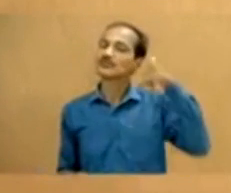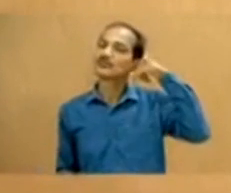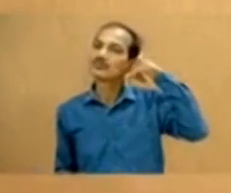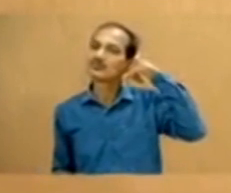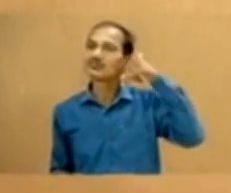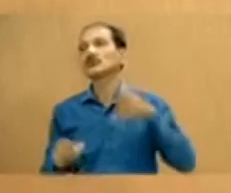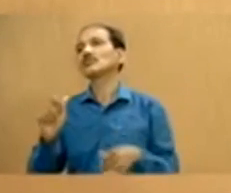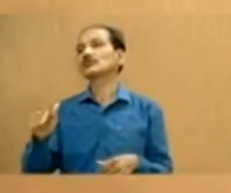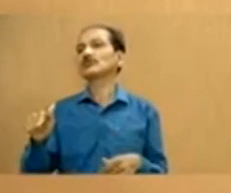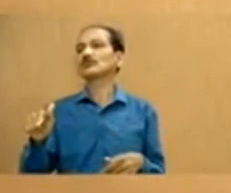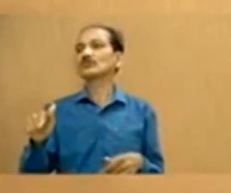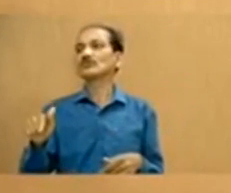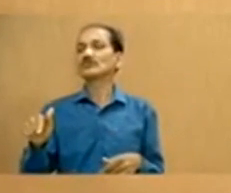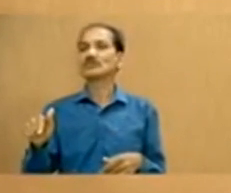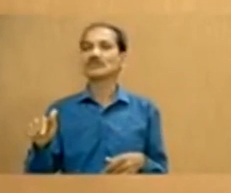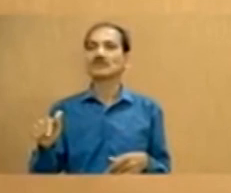ପରିସ୍ଥିତି କ'ଣ ଥିଲା।